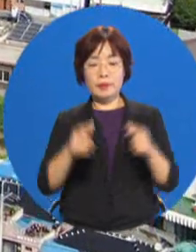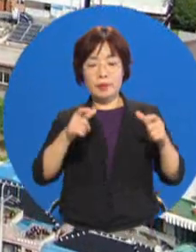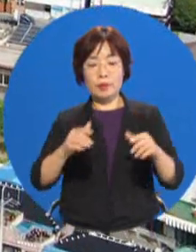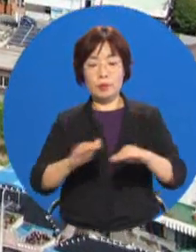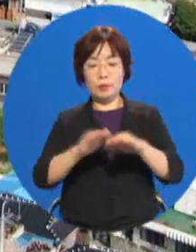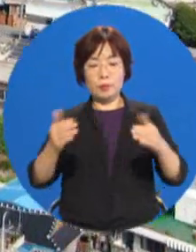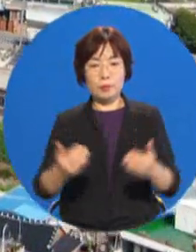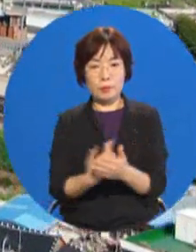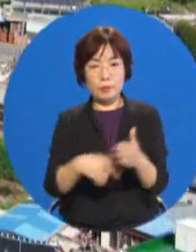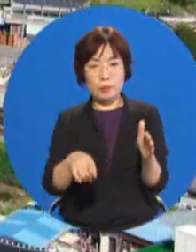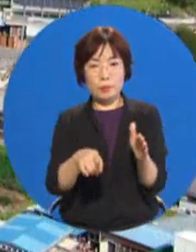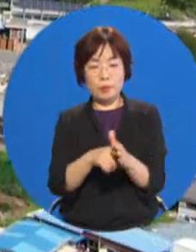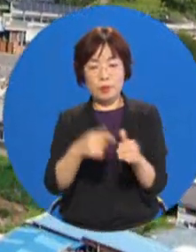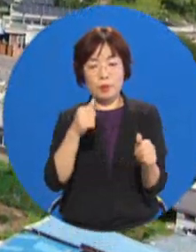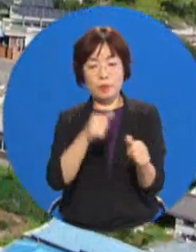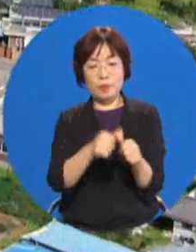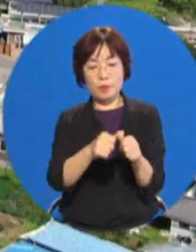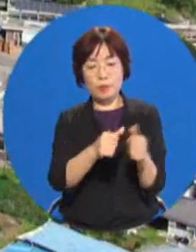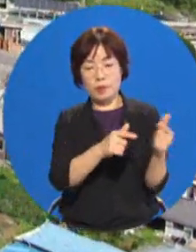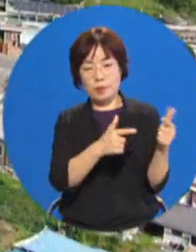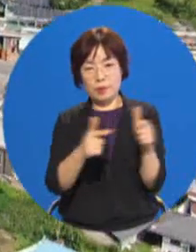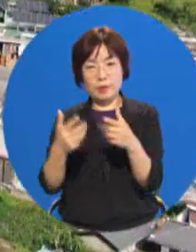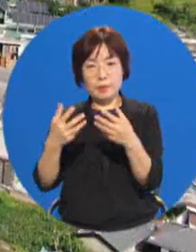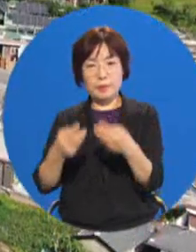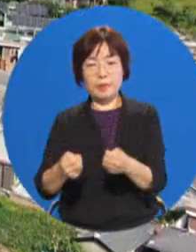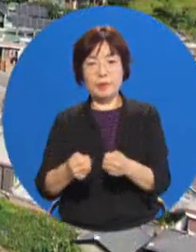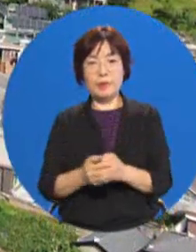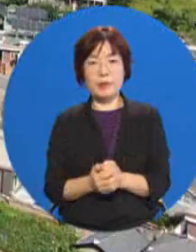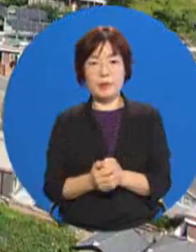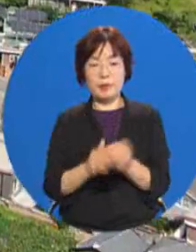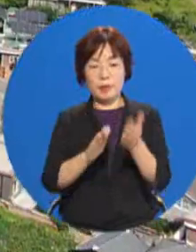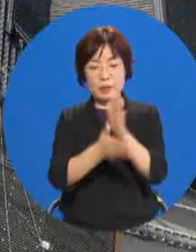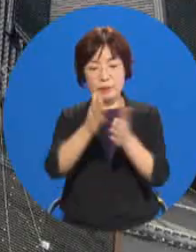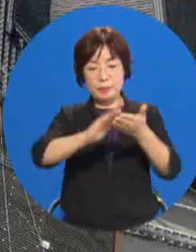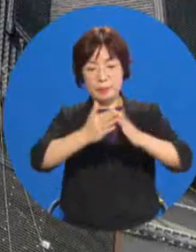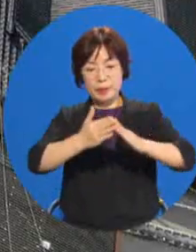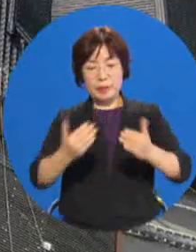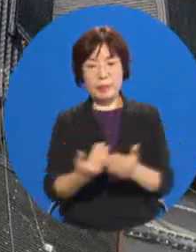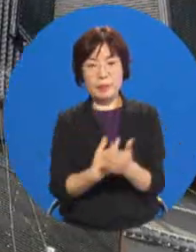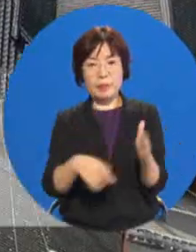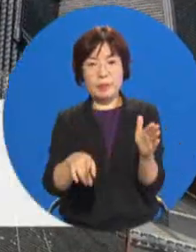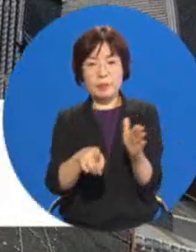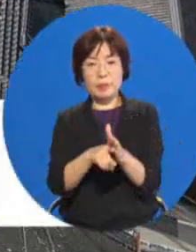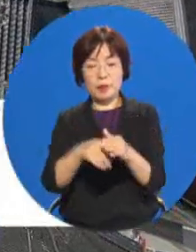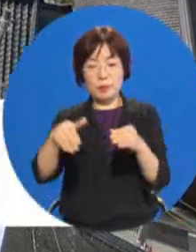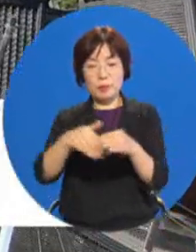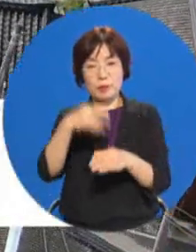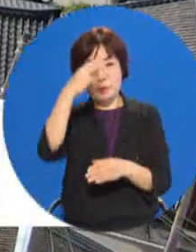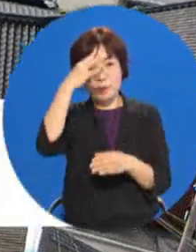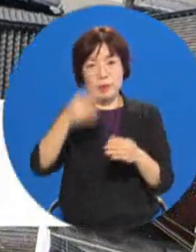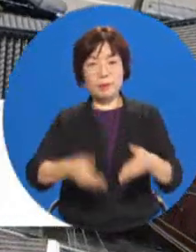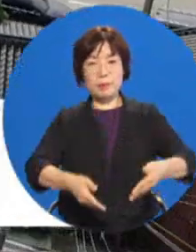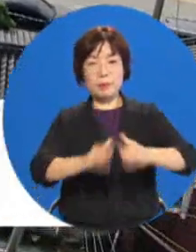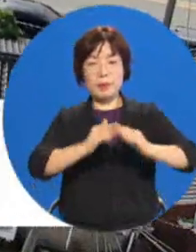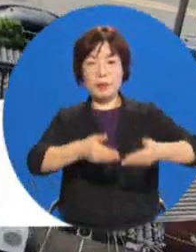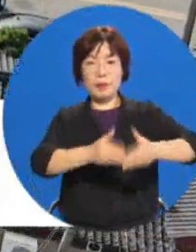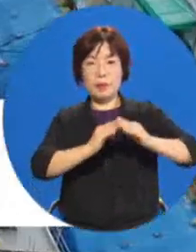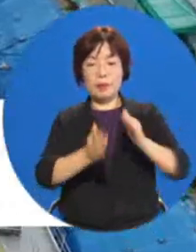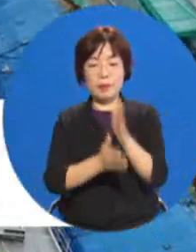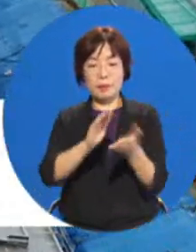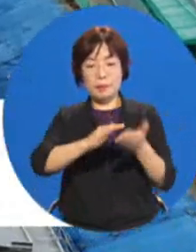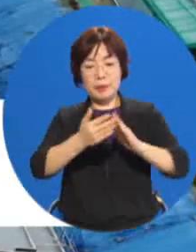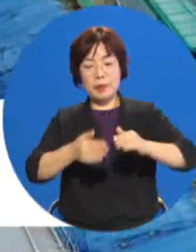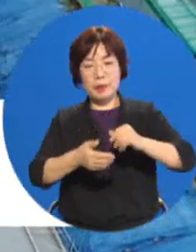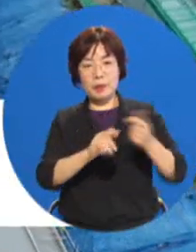균형 발전을 위한 조언들도 빠지지 않았습니다. 원도심의 활력을 불어넣기 위해 문화예술시설 유치와 도시재생사업